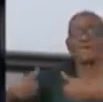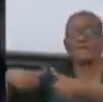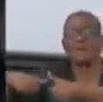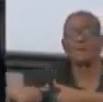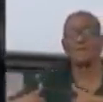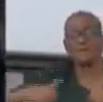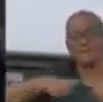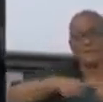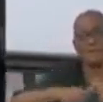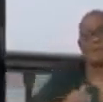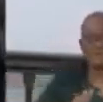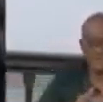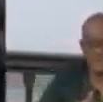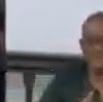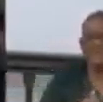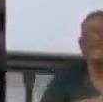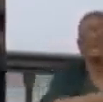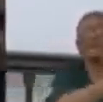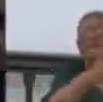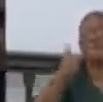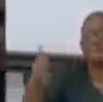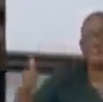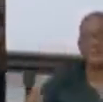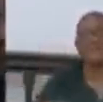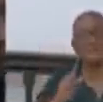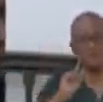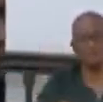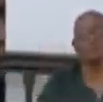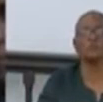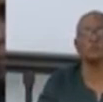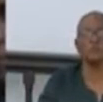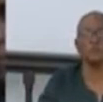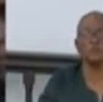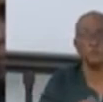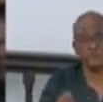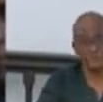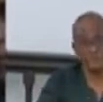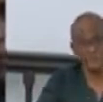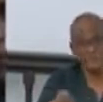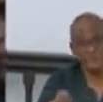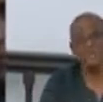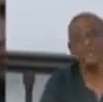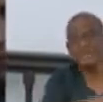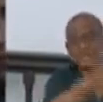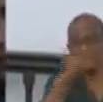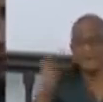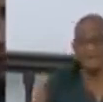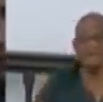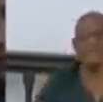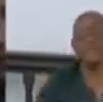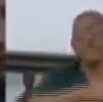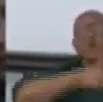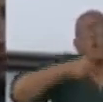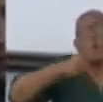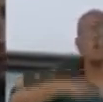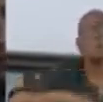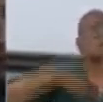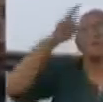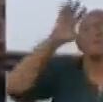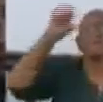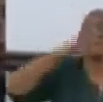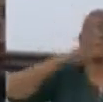presidenti sora tapu taki a ekonomia fu wi e gro. Tesi DET dati na wasani